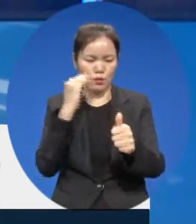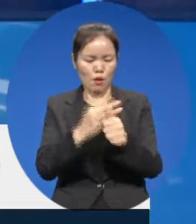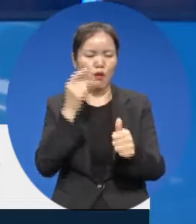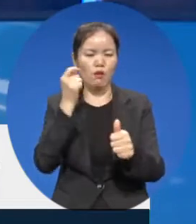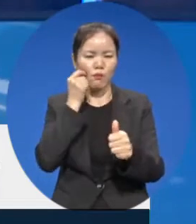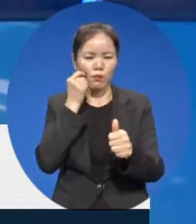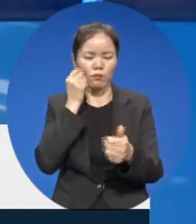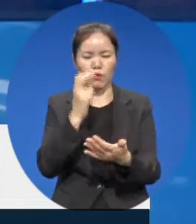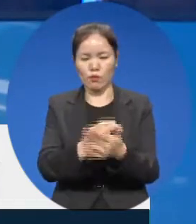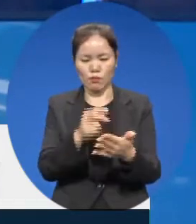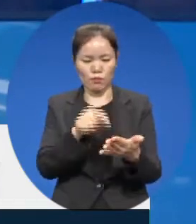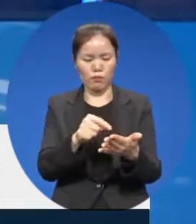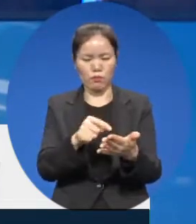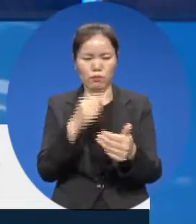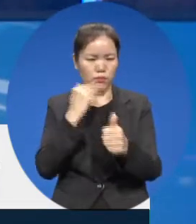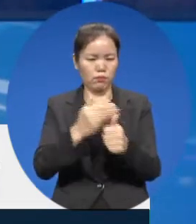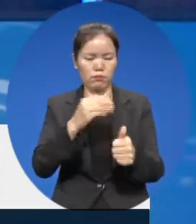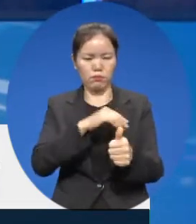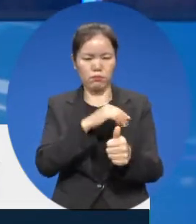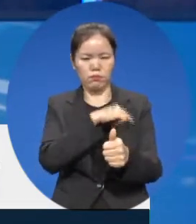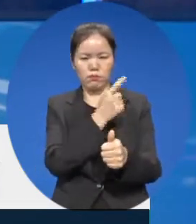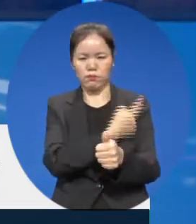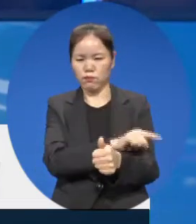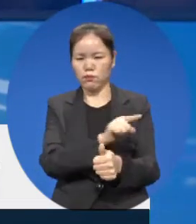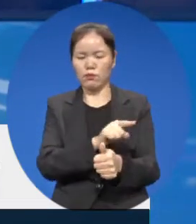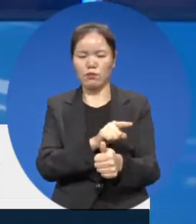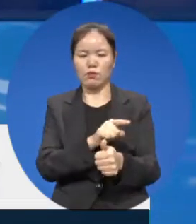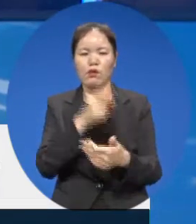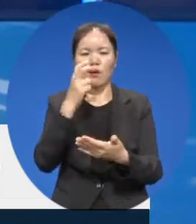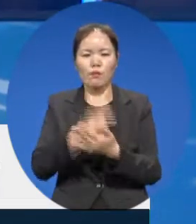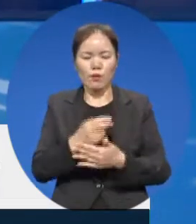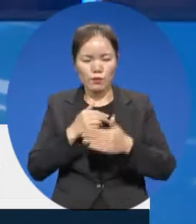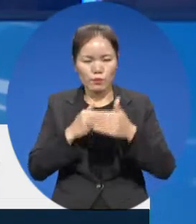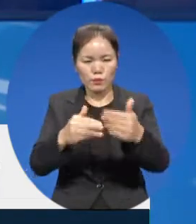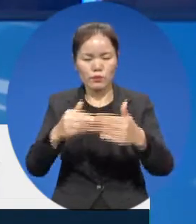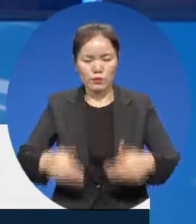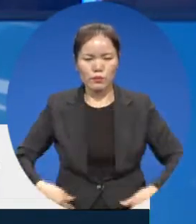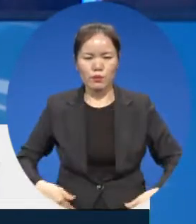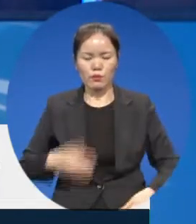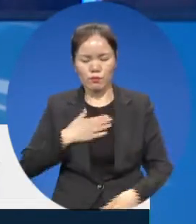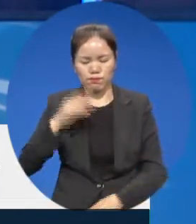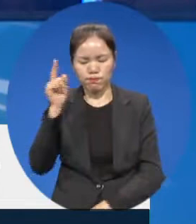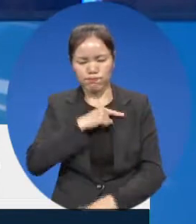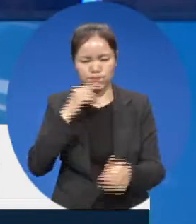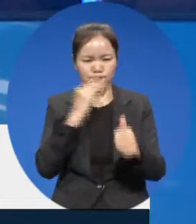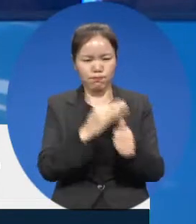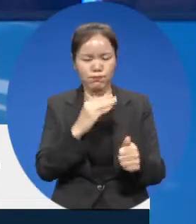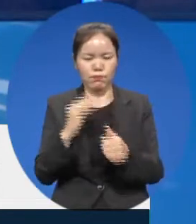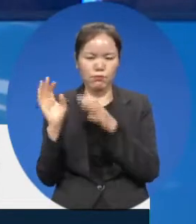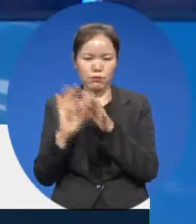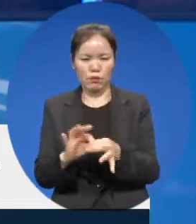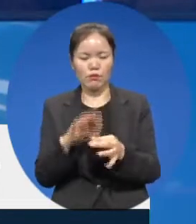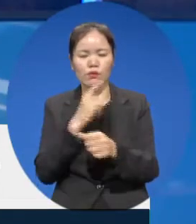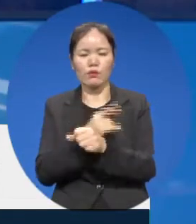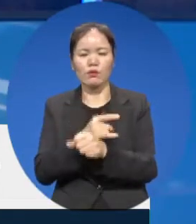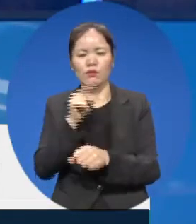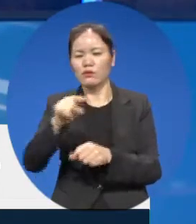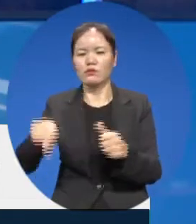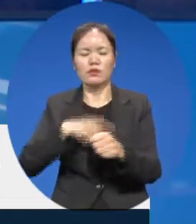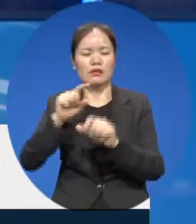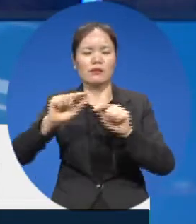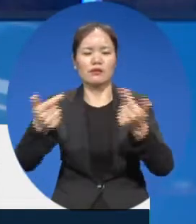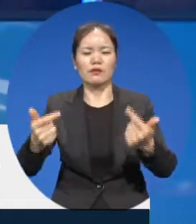있구요 대통이 충분한 결과가 있어야 되는 법과 절차에 따라 는 것이지 뭐 기분 나쁘니까 해임하고 또 계속하고 이럴 수 있는 상황이 아니라고 전